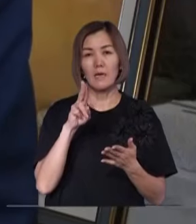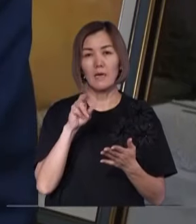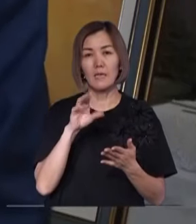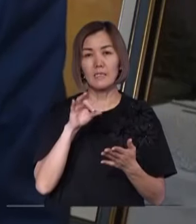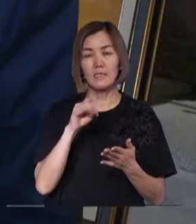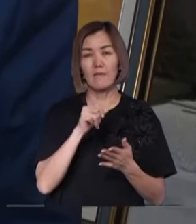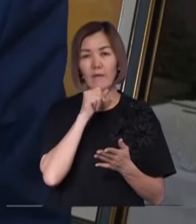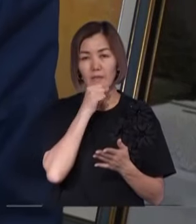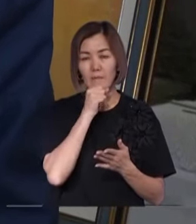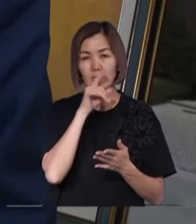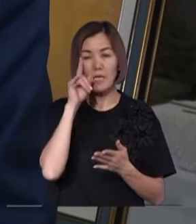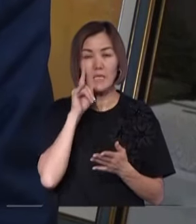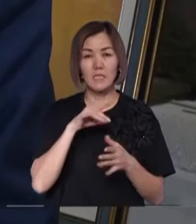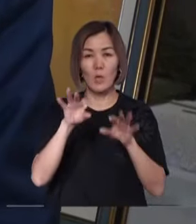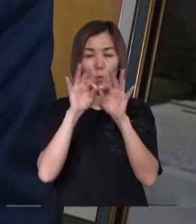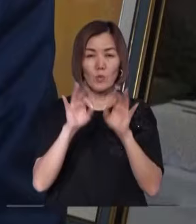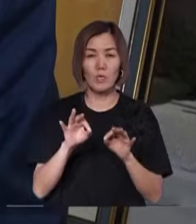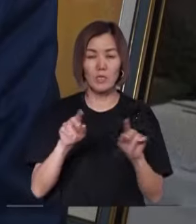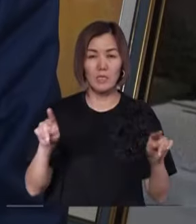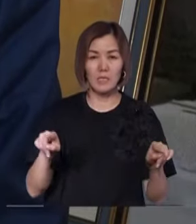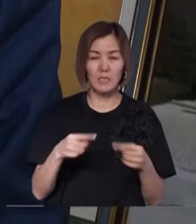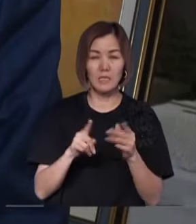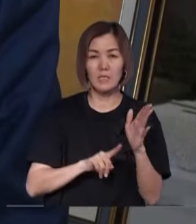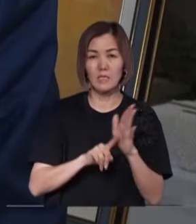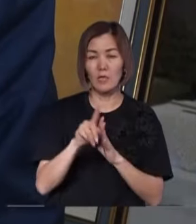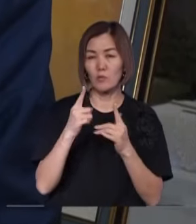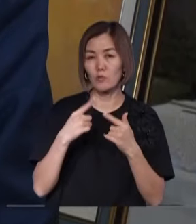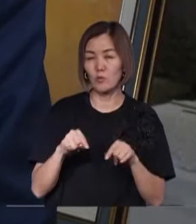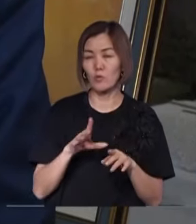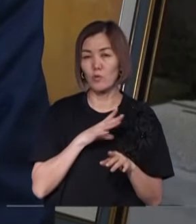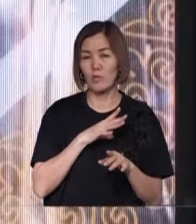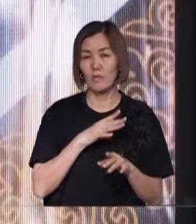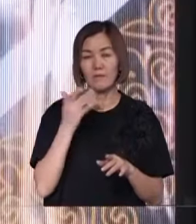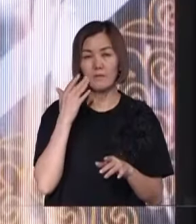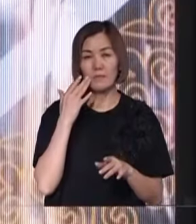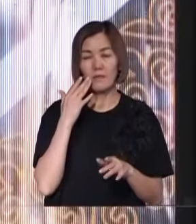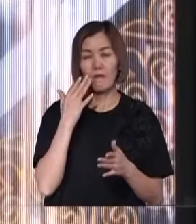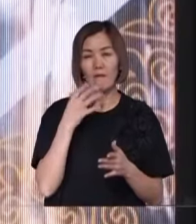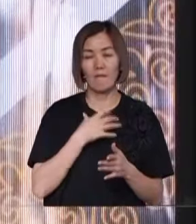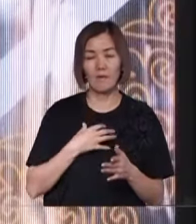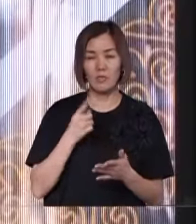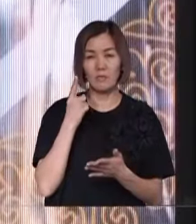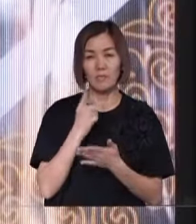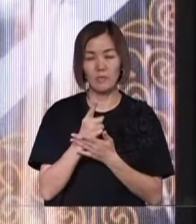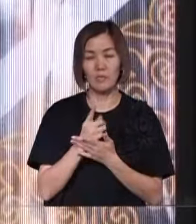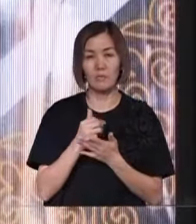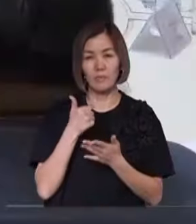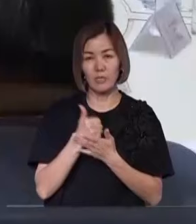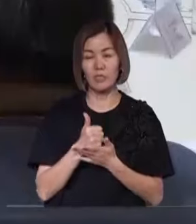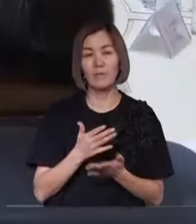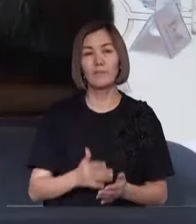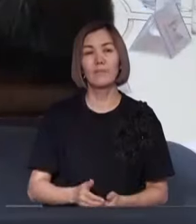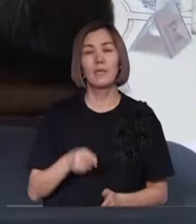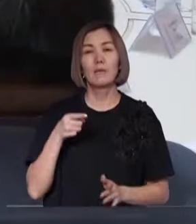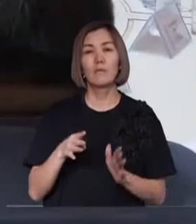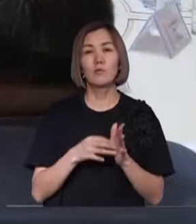біздің қазақ сурет өнерінің негізін салушы есебінде біз қарастырып жүрміз ғой барлық жерде. Әйгілі суретші Әбілқан Қастеев